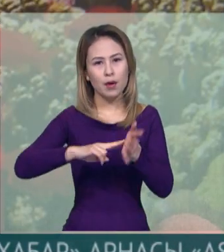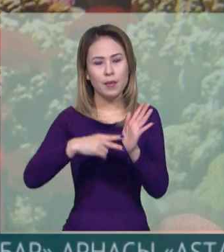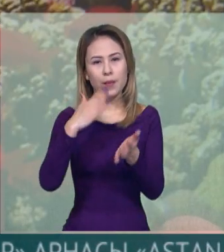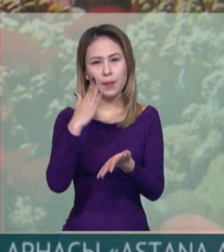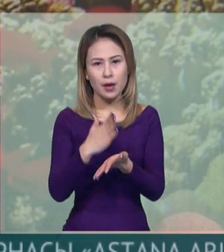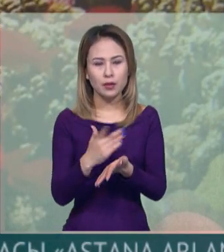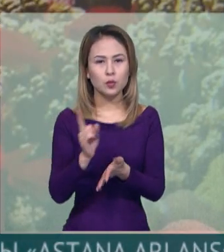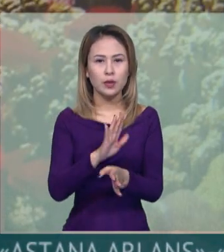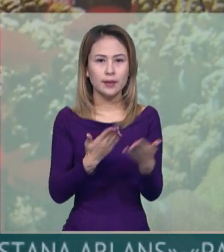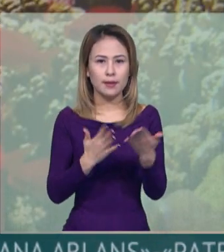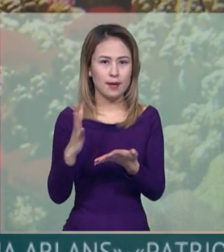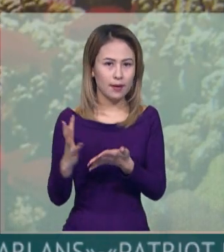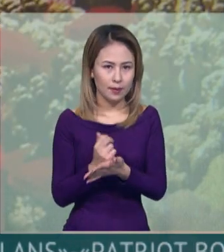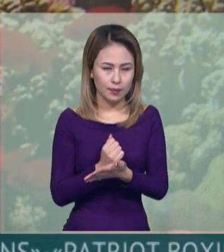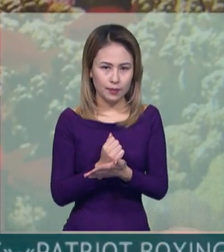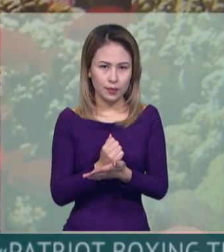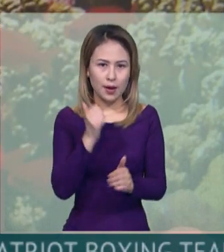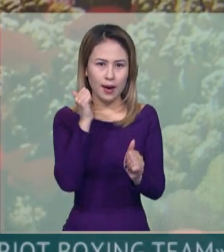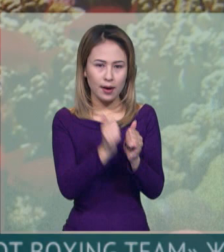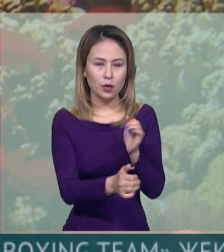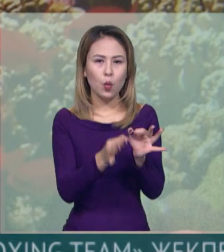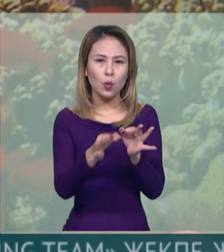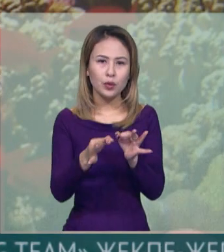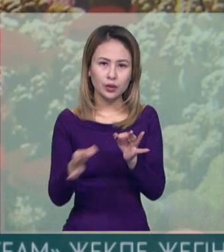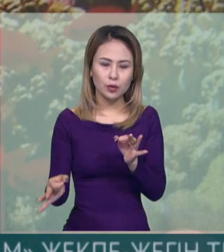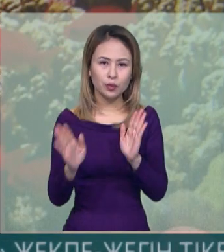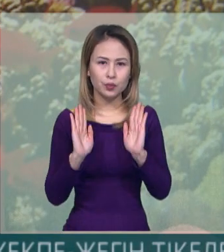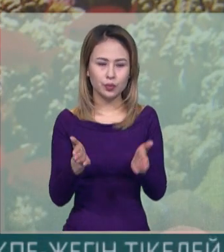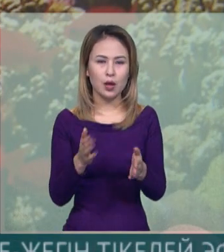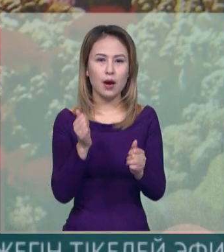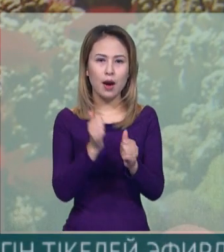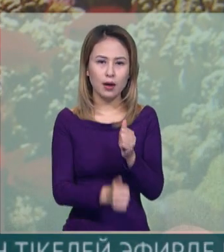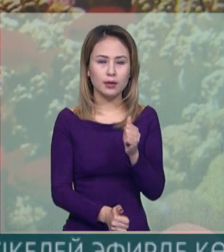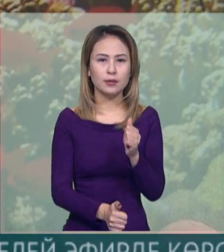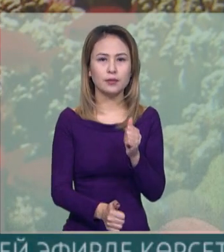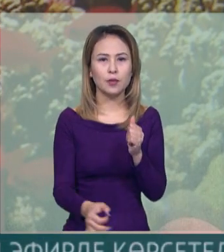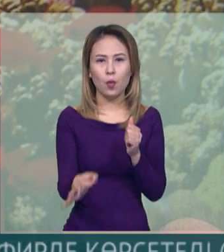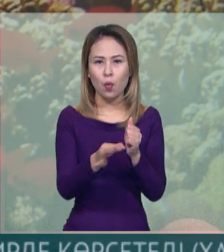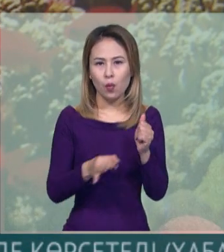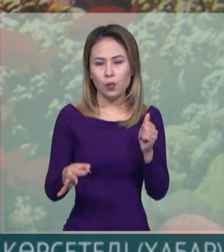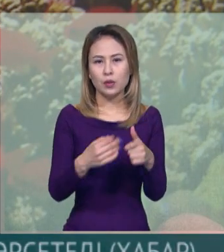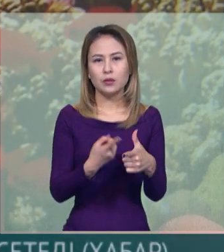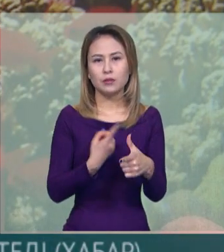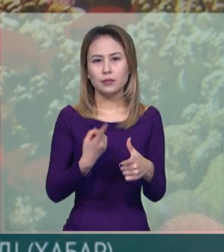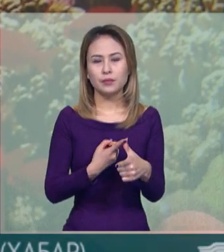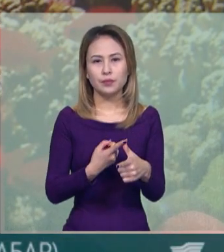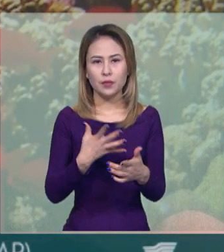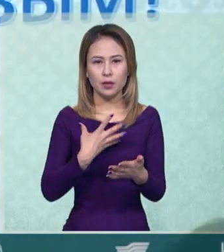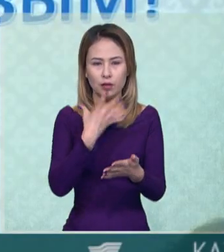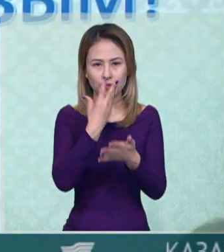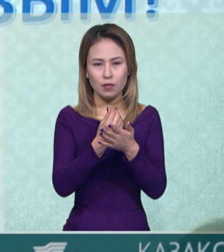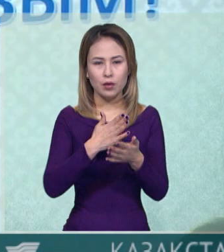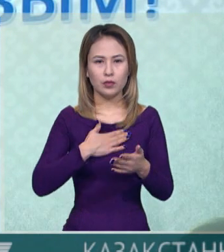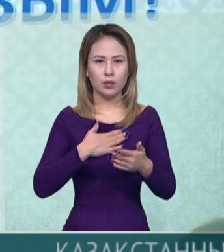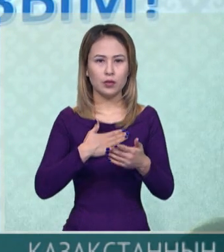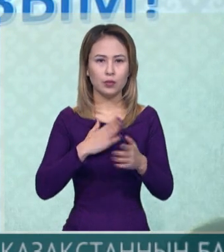енді бұл іске асып кетсе, біз әр өңірде, әр облыста өзіміздің сол бір филиал ретінде